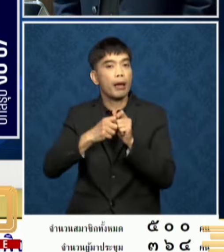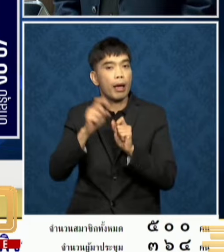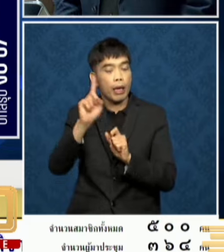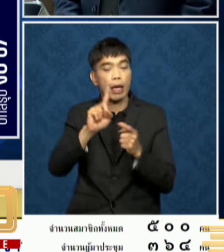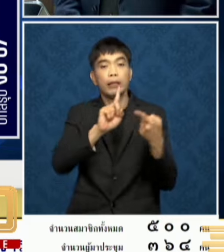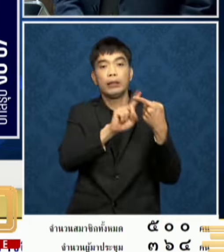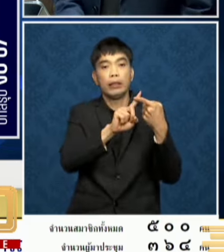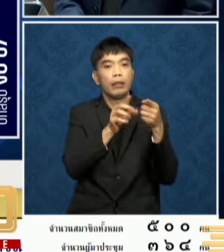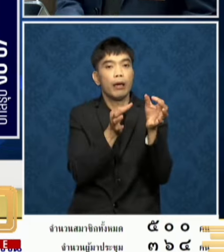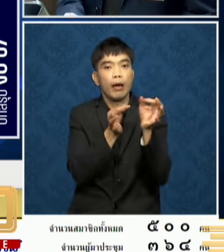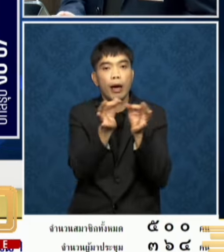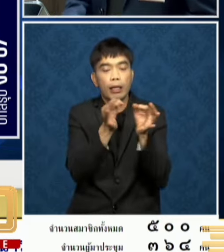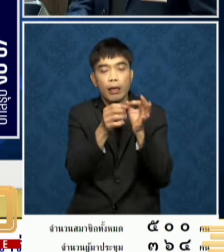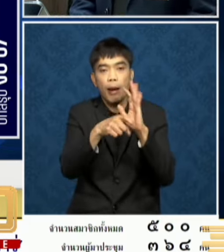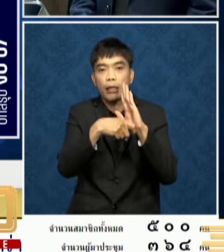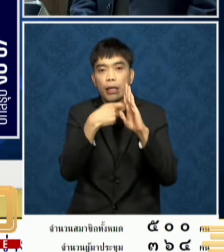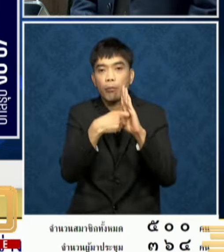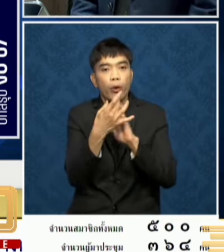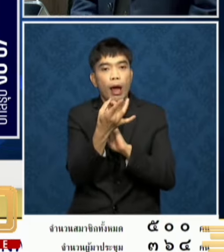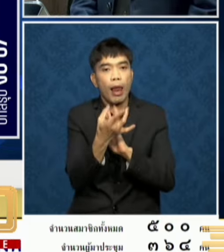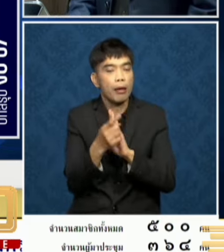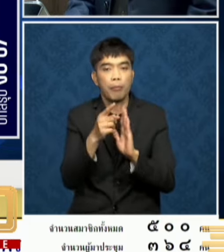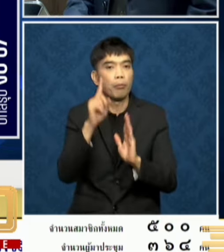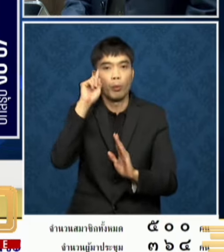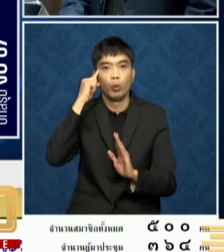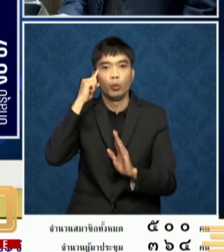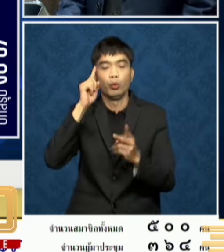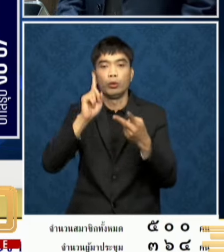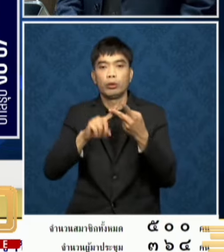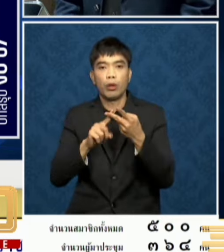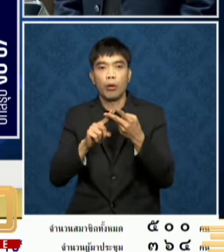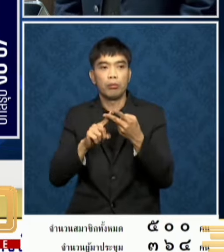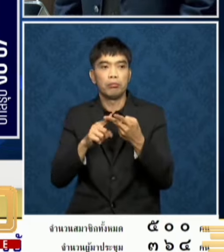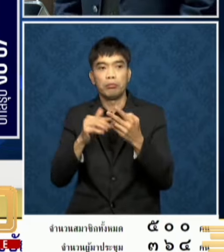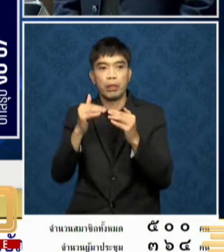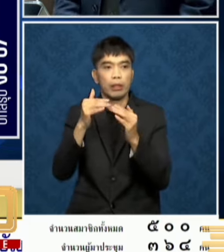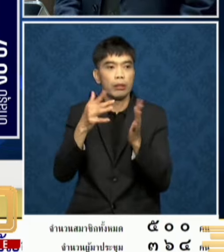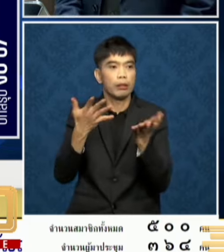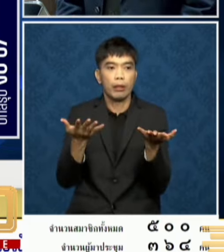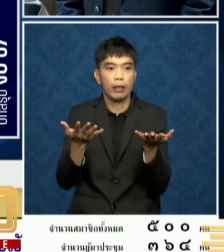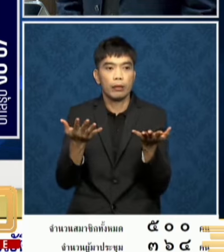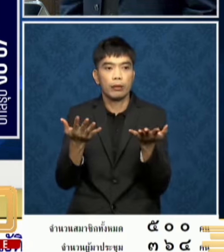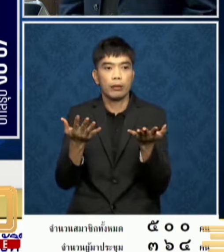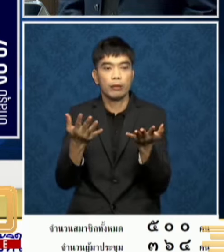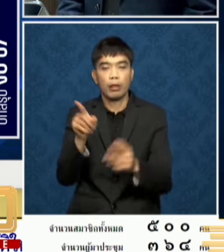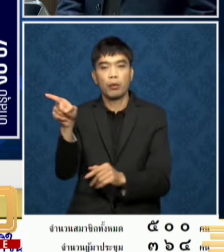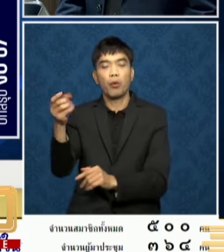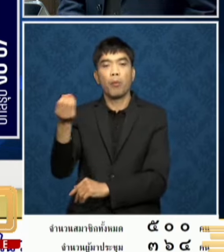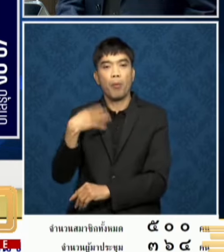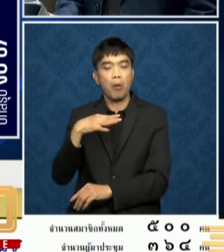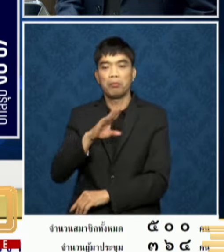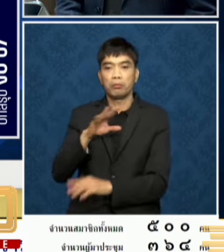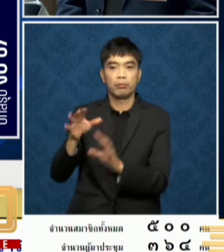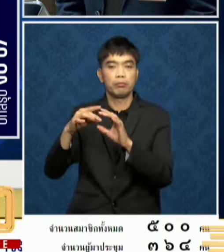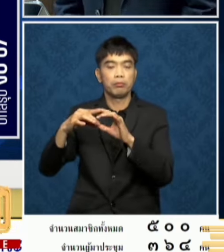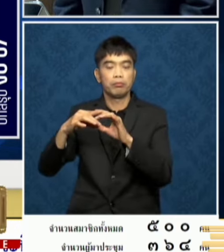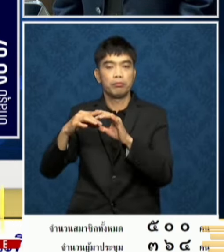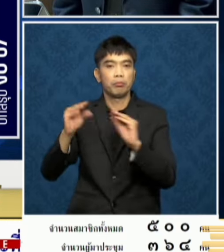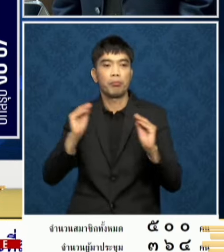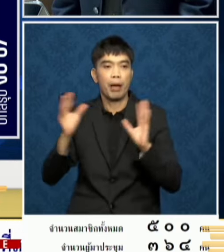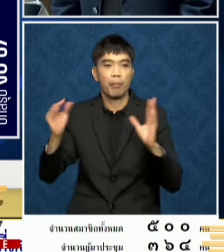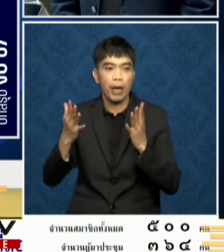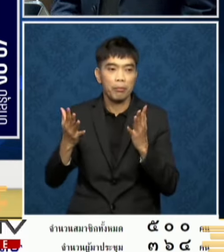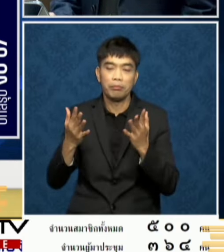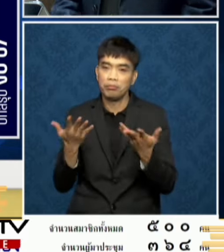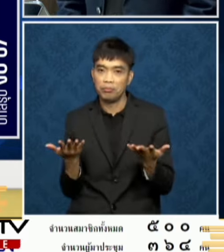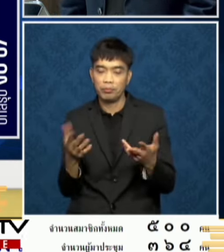ผมต้องขอรวมตัวอย่างจาก2กลุ่มนี้เข้าด้วยกันครับเพราะบอกตรงๆว่าผมอ่านอยู่หลายรอบแต่ผมก็ยังไม่ค่อยเข้าใจครับว่า2กลุ่มนี้เนี่ยมันแตกต่างกันอย่าง